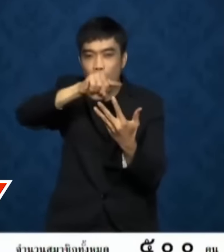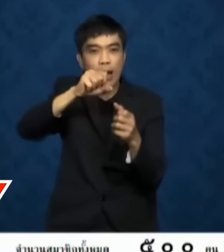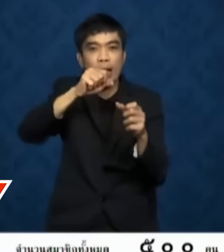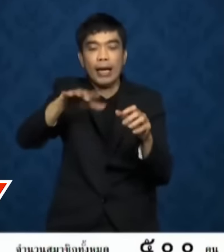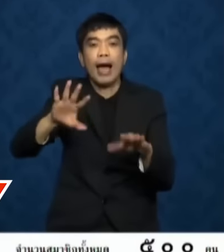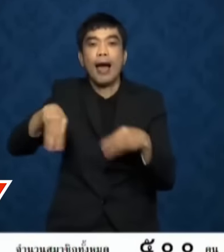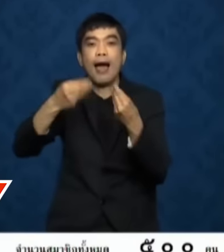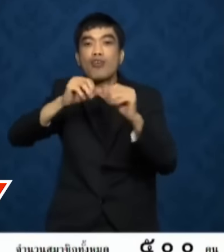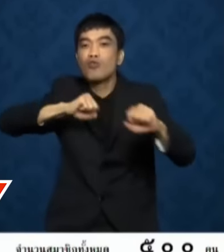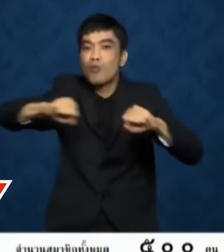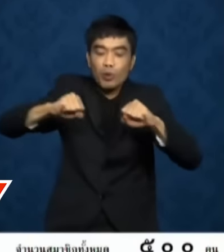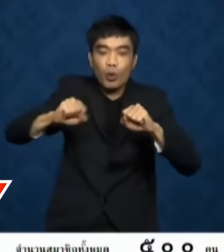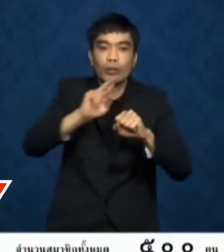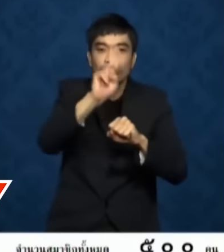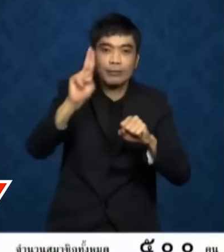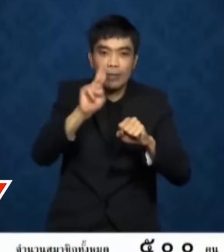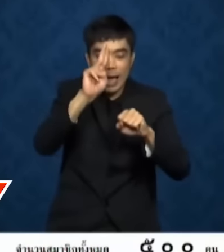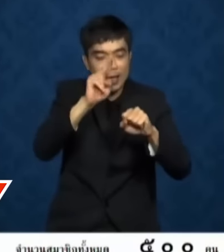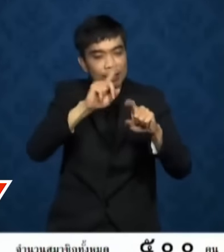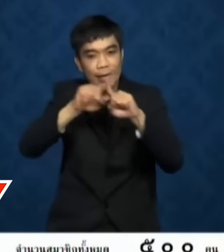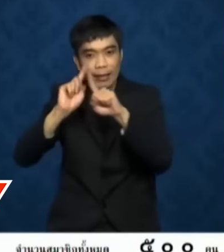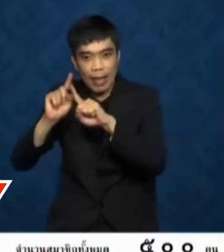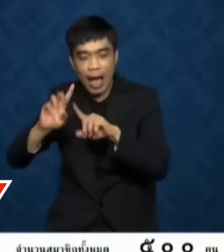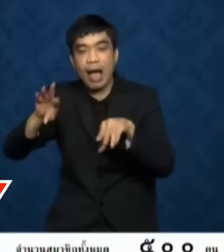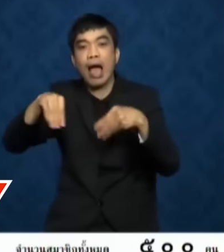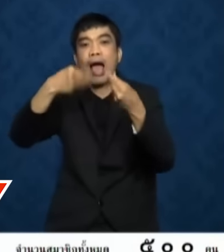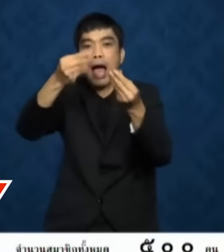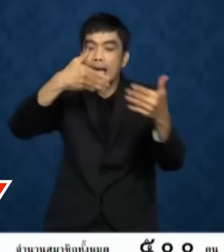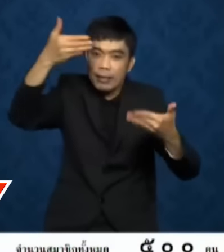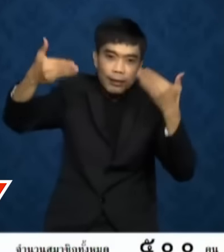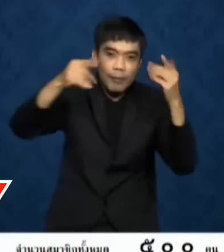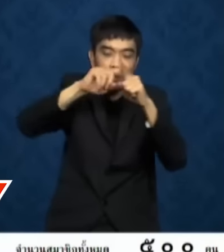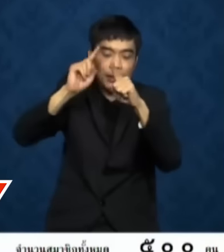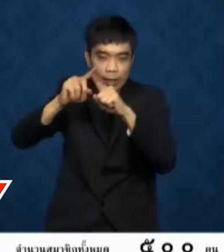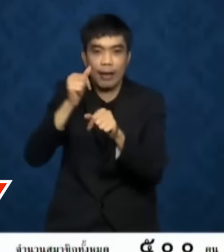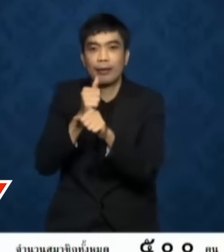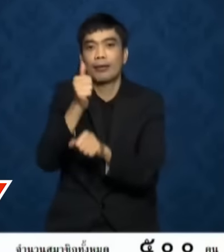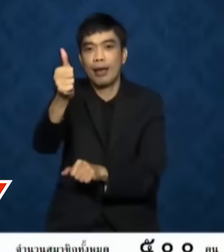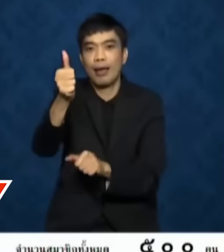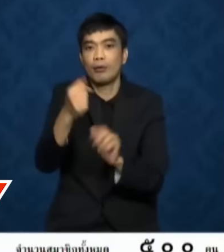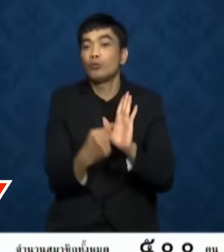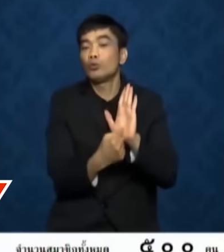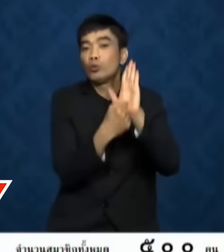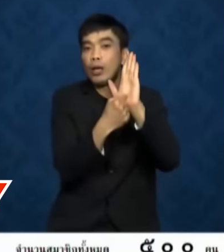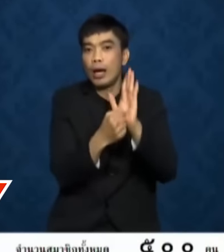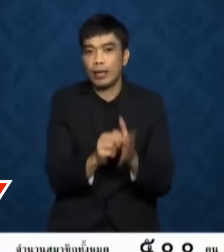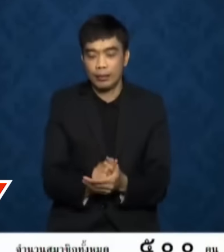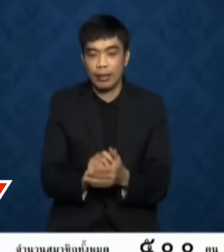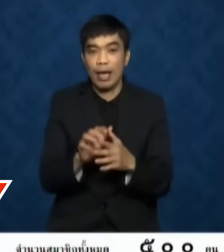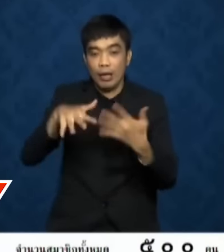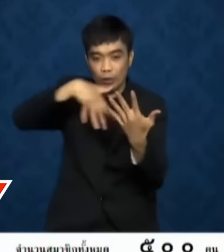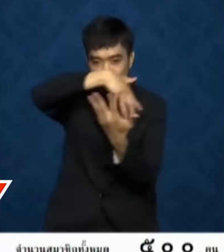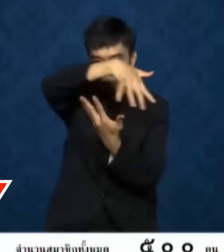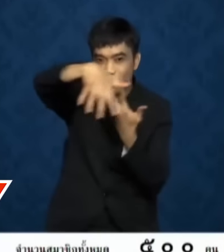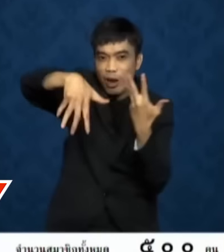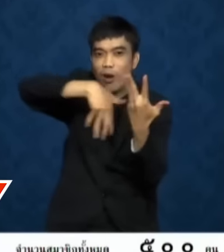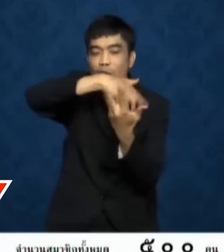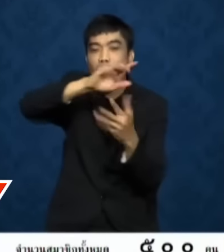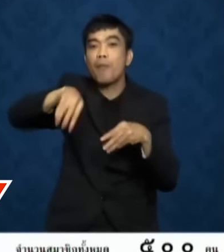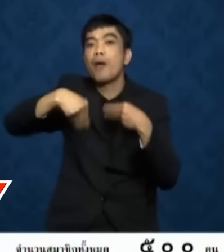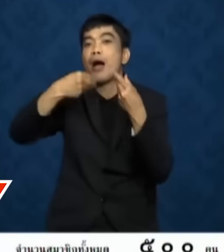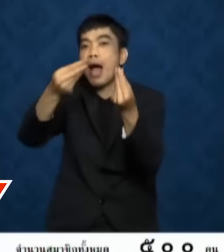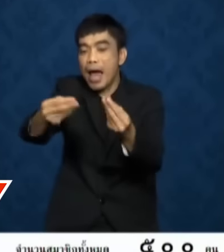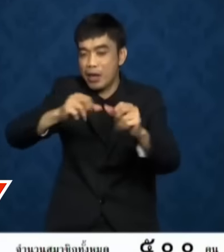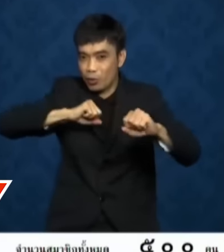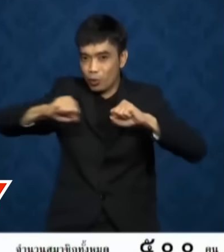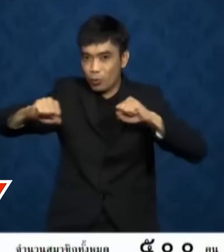อย่างมีประสิทธิภาพมากขึ้นในการขับเคลื่อนการเปลี่ยนแปลงประการที่1ครับท่านประธานคือการสร้างสภาพแวดล้อมที่ช่วยบ่มเพาะทักษะให้เยาวช